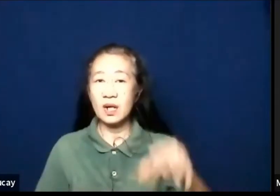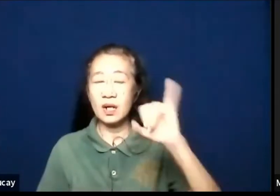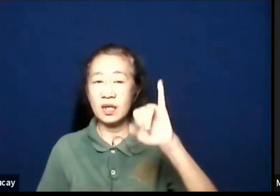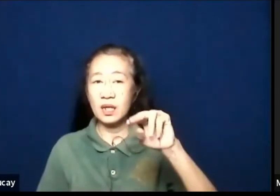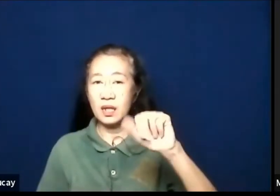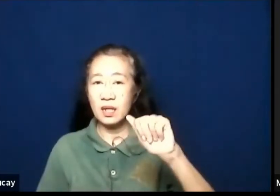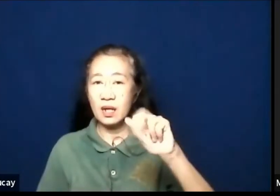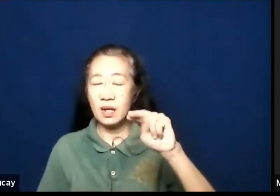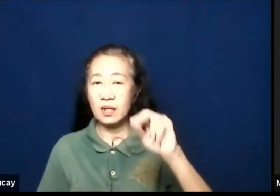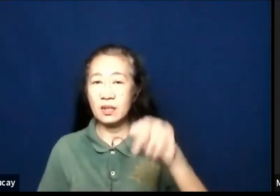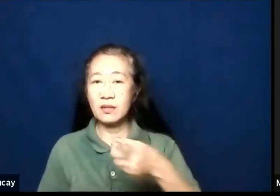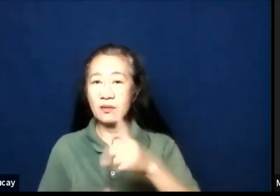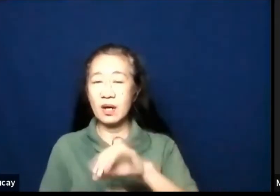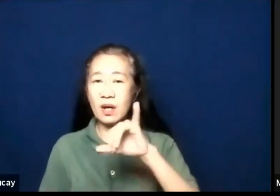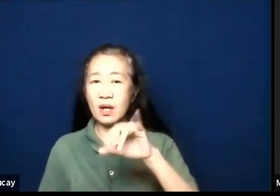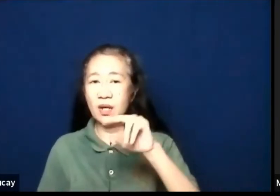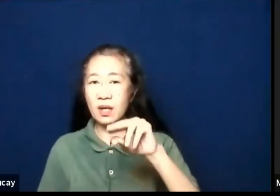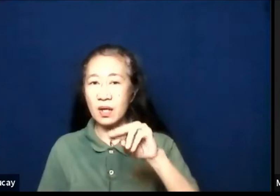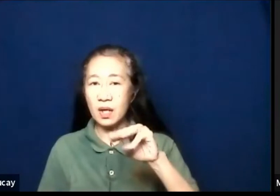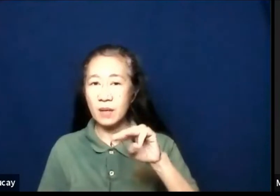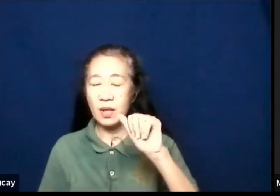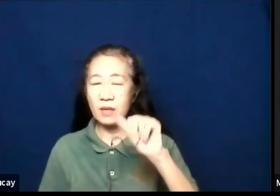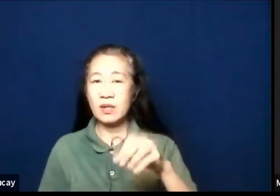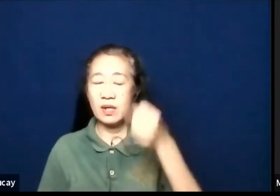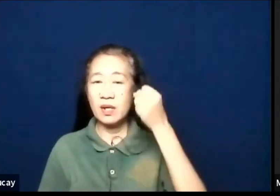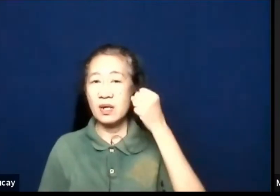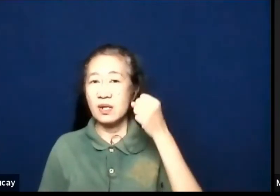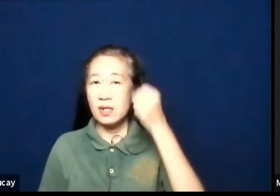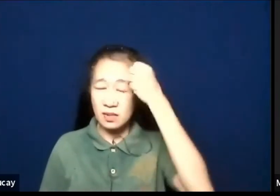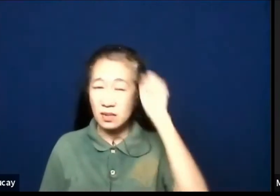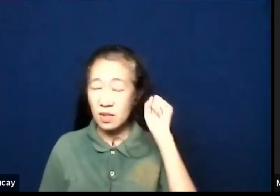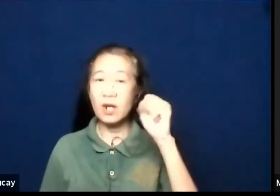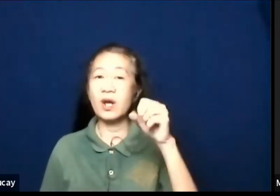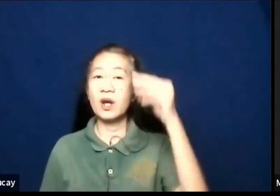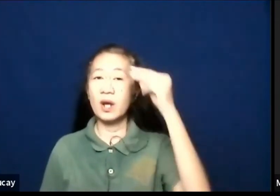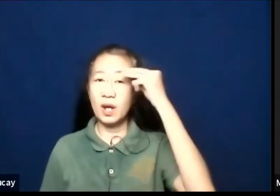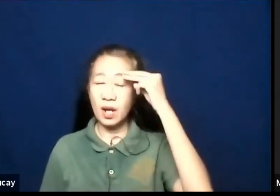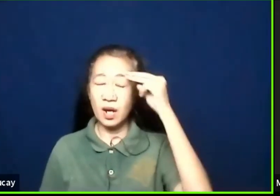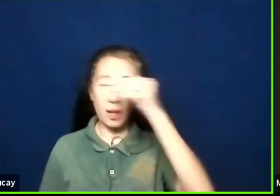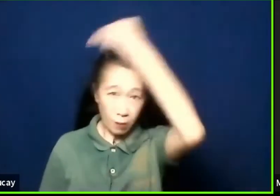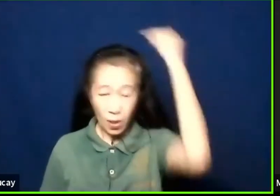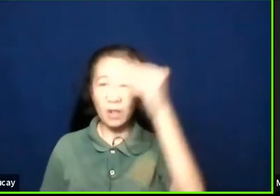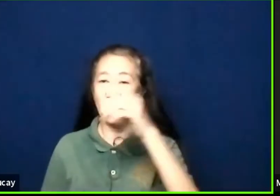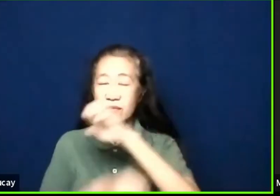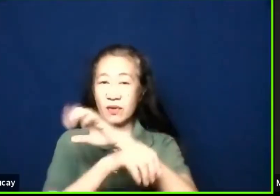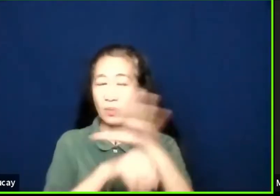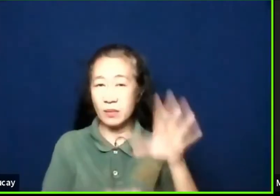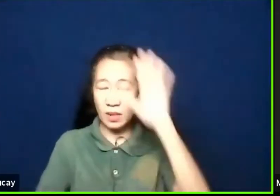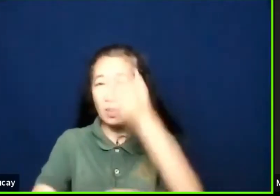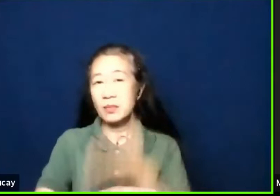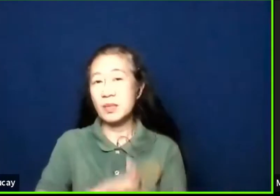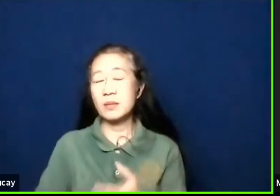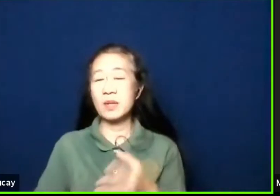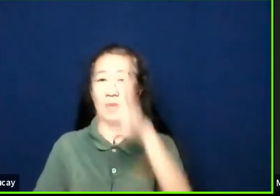Pino, no, ng INFI. Sir Mark, effective daw yung webinar mo kasi yung anak niya na may Down syndrome